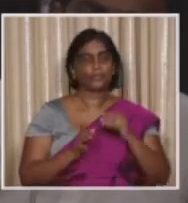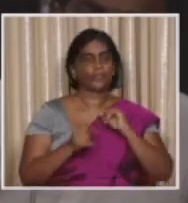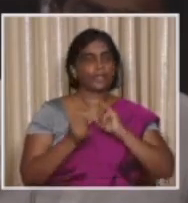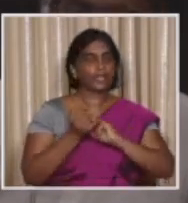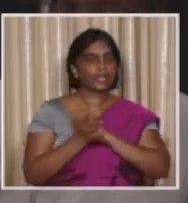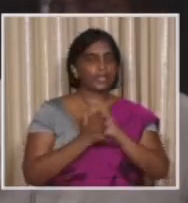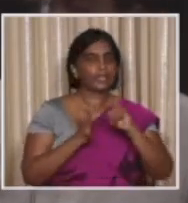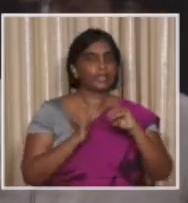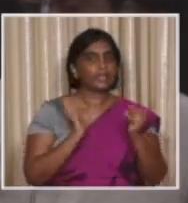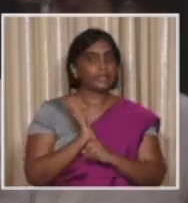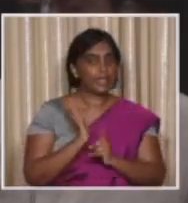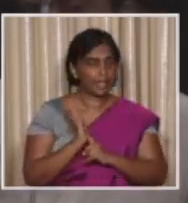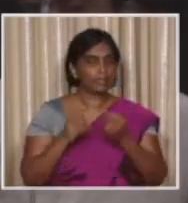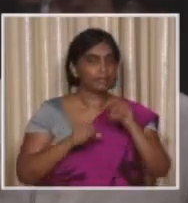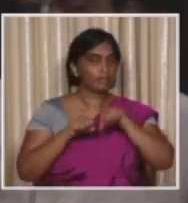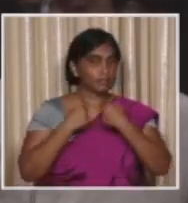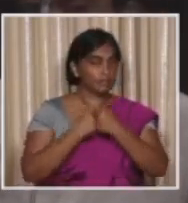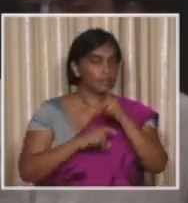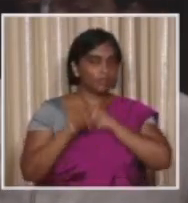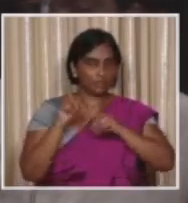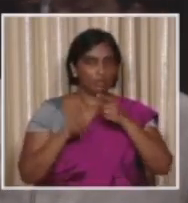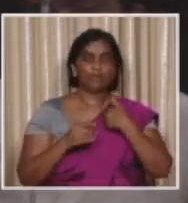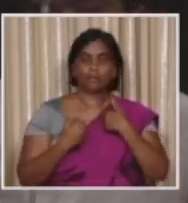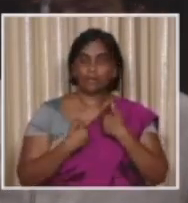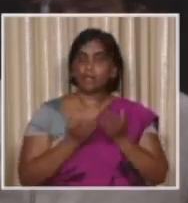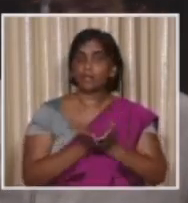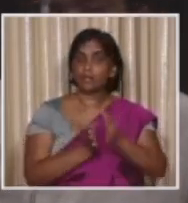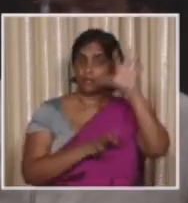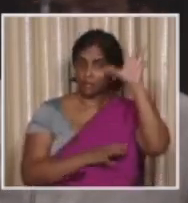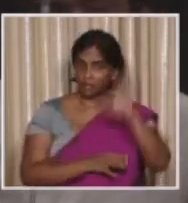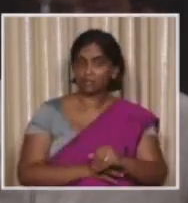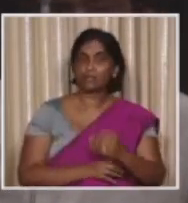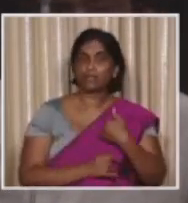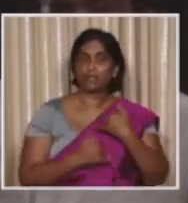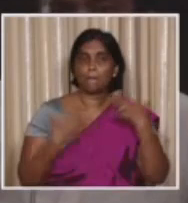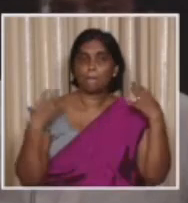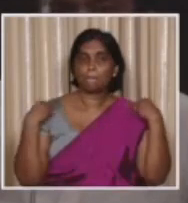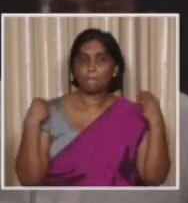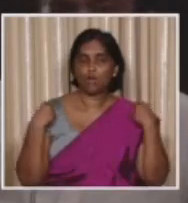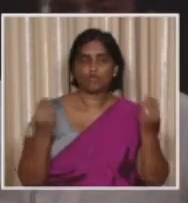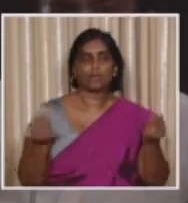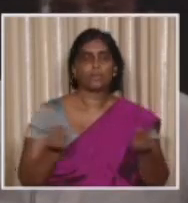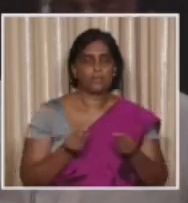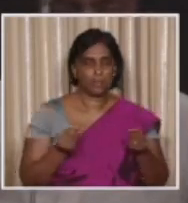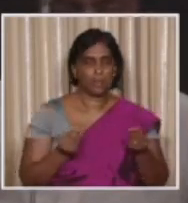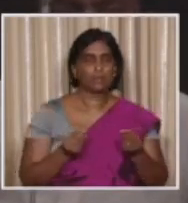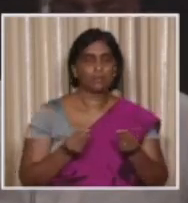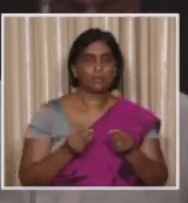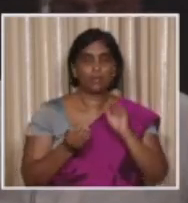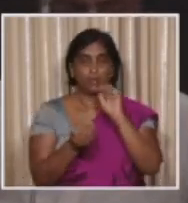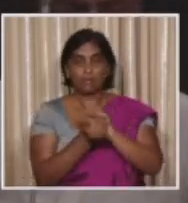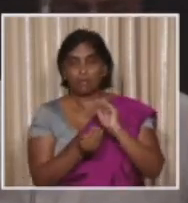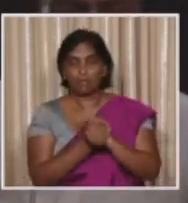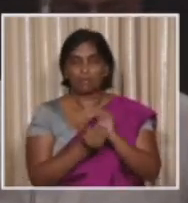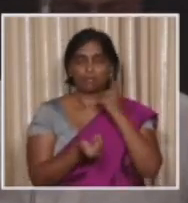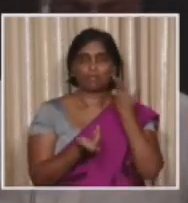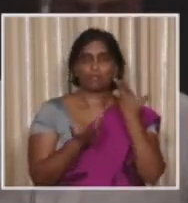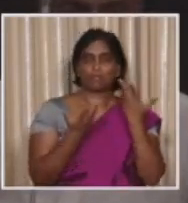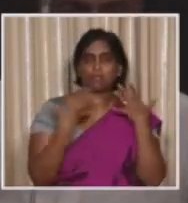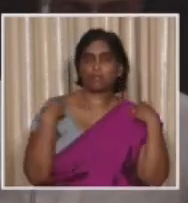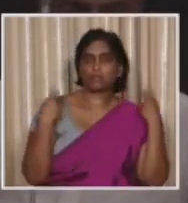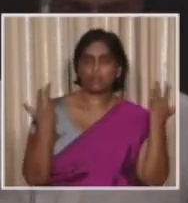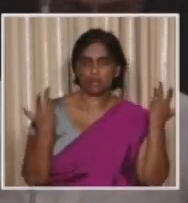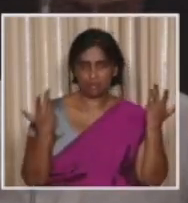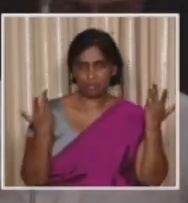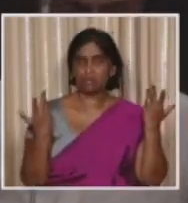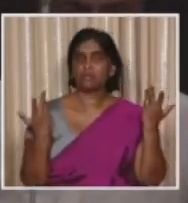සමාගම ආරෙන් පාක් සමාගම අපි කතා කරන්නට කිව්වා අපේ නැව් ගේනකට අත්‍තරම පහසුකම් මදි. අපේ සේෆ්ටි පහසුකම් නැහැ. අපේ